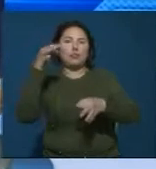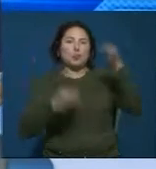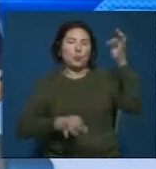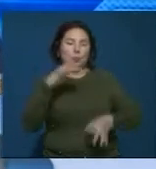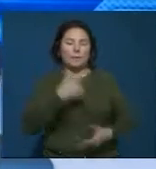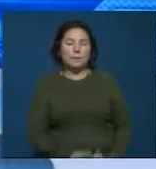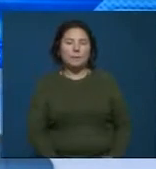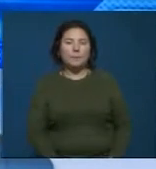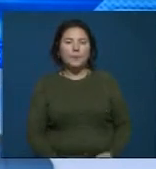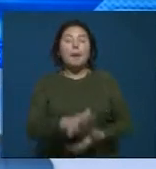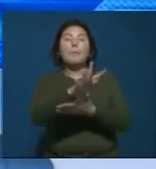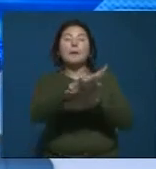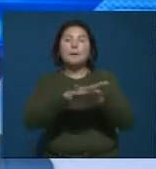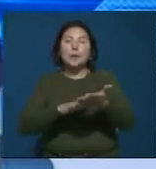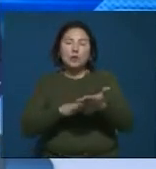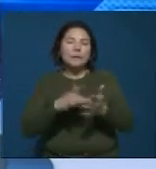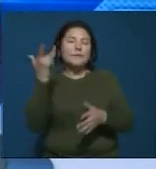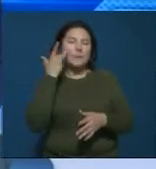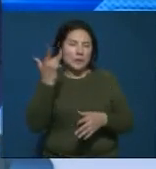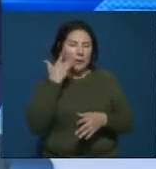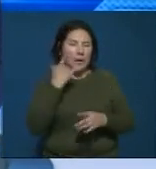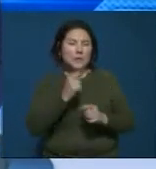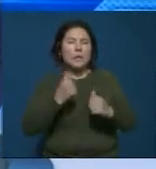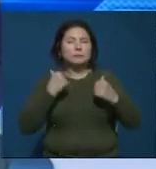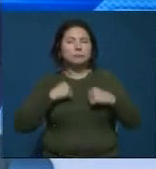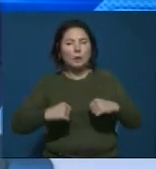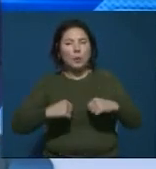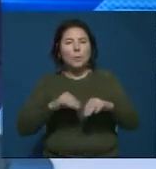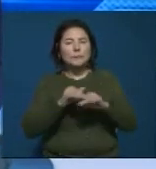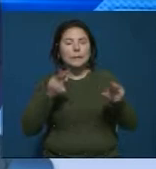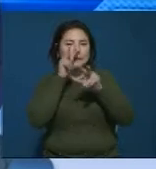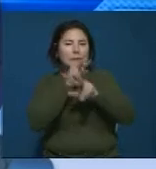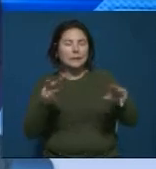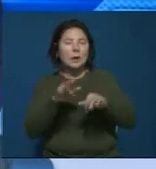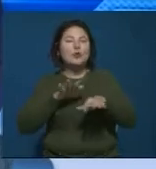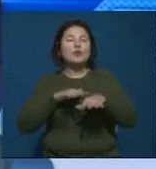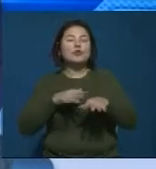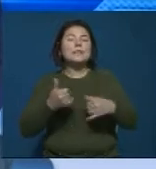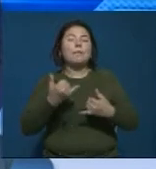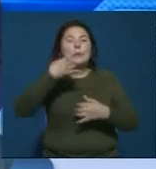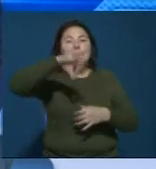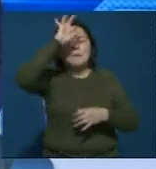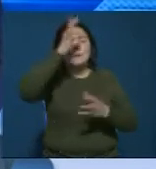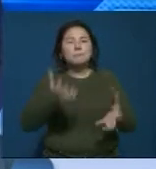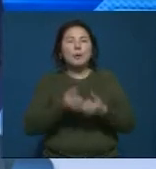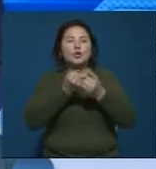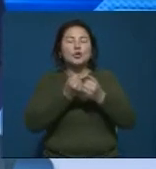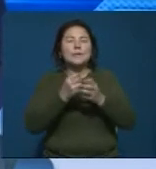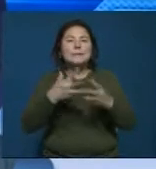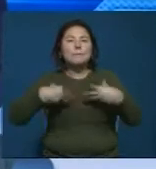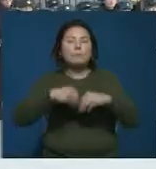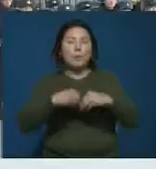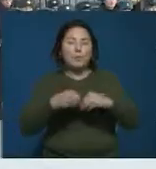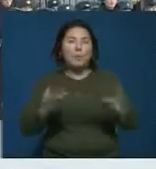и продолжение они всегда на страже покоя и порядка в актау прошел шествием сотрудников полиции спасших 7 при пожаре